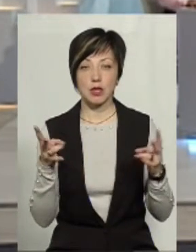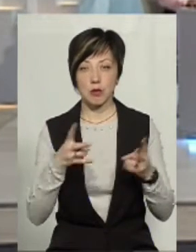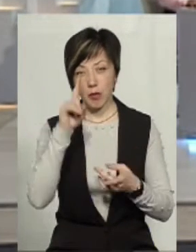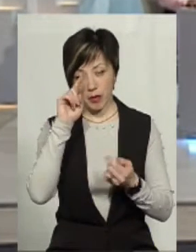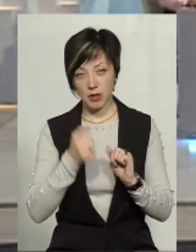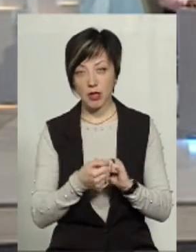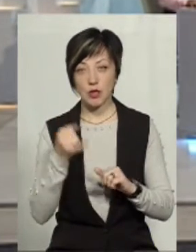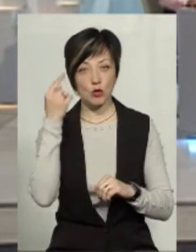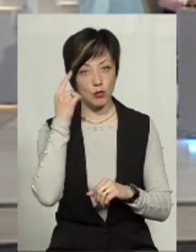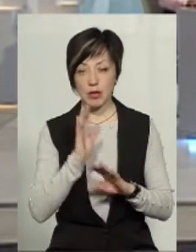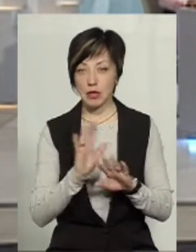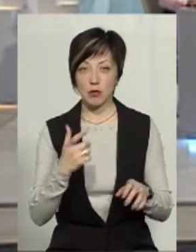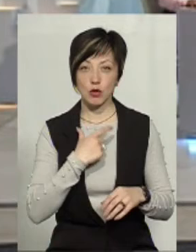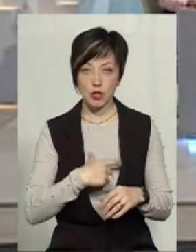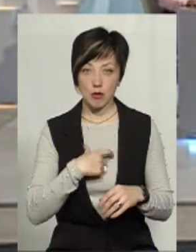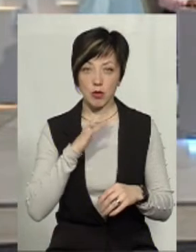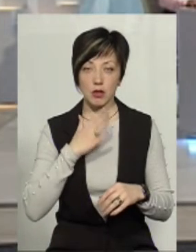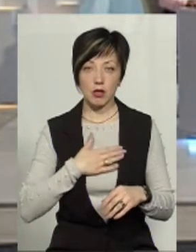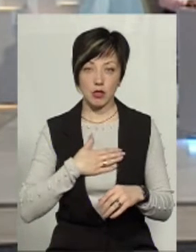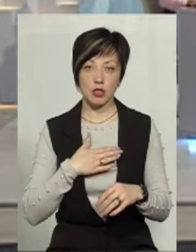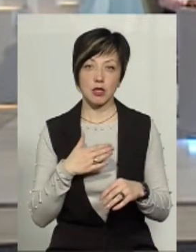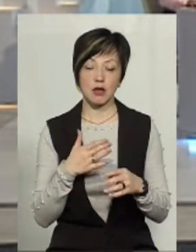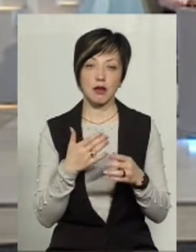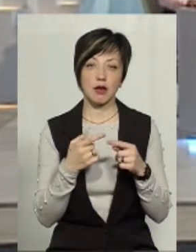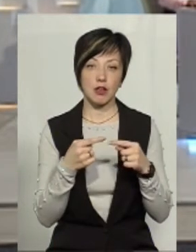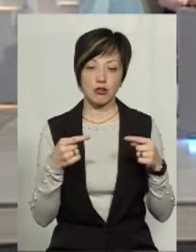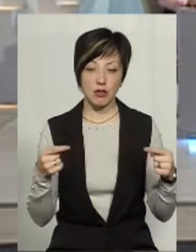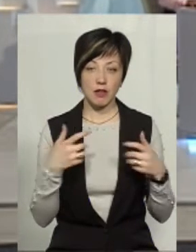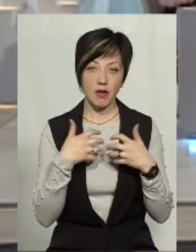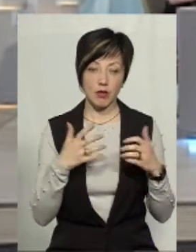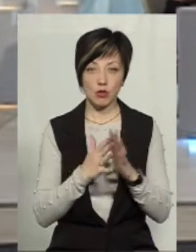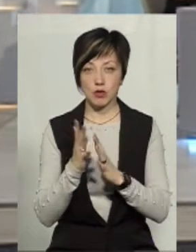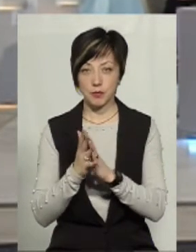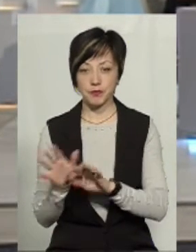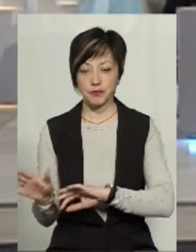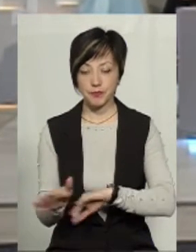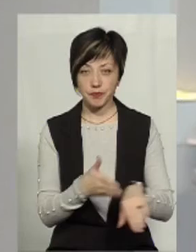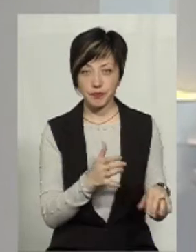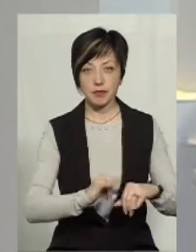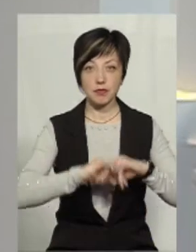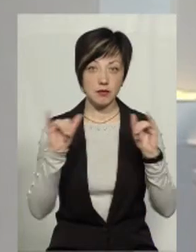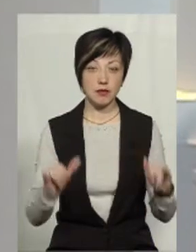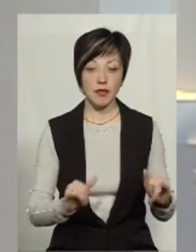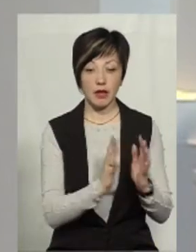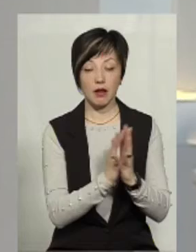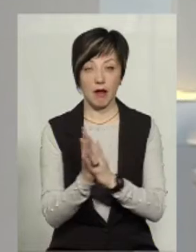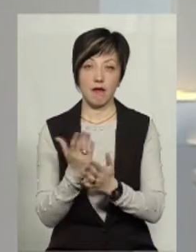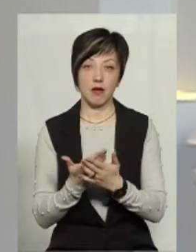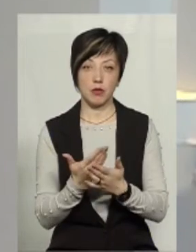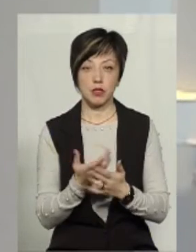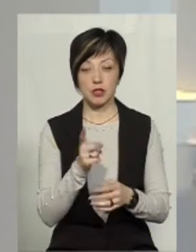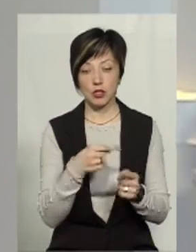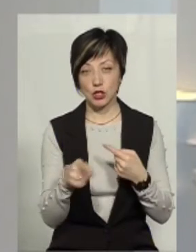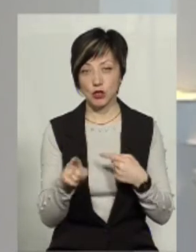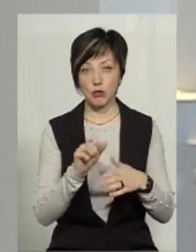про це пам'ятати і думати не тільки про себе, а про наших братів менших. Ну, спалахує трава і з